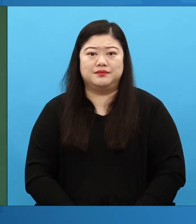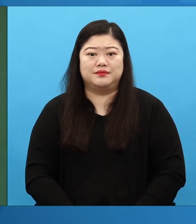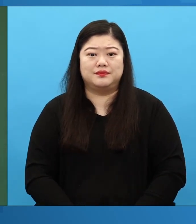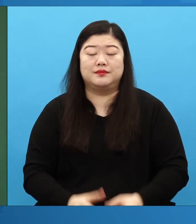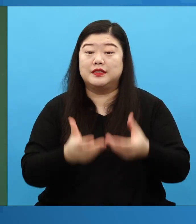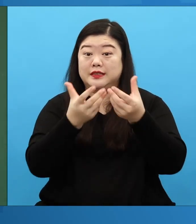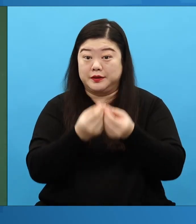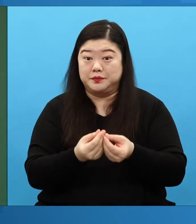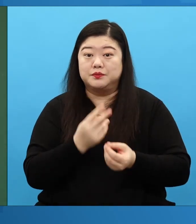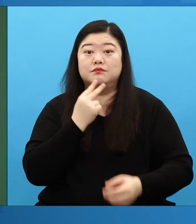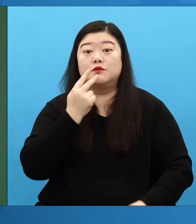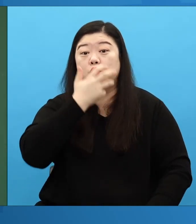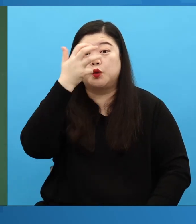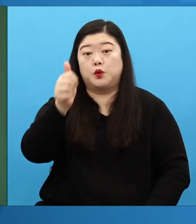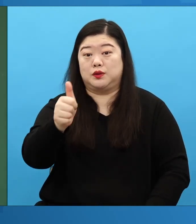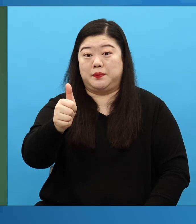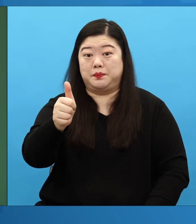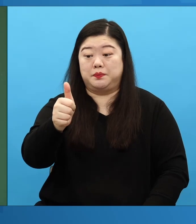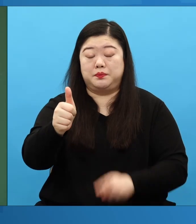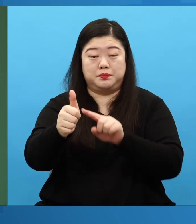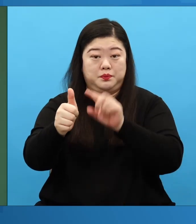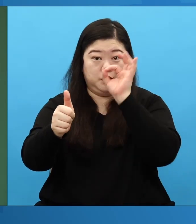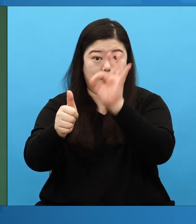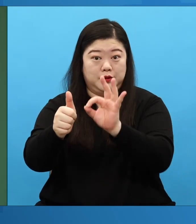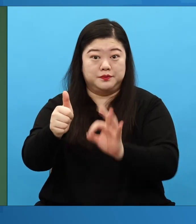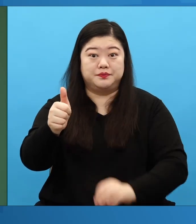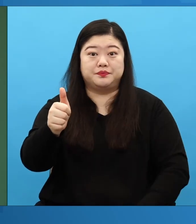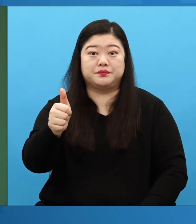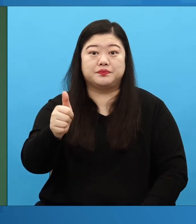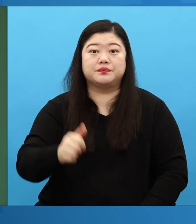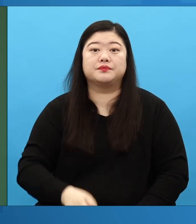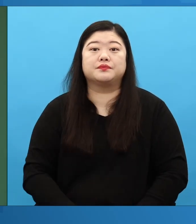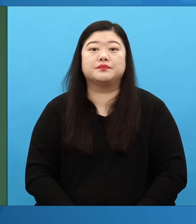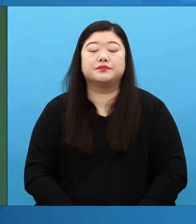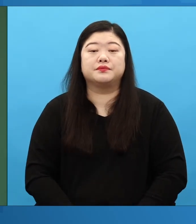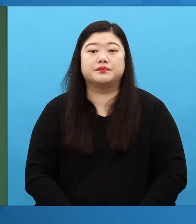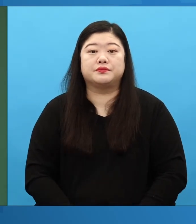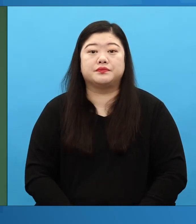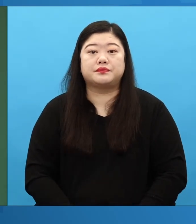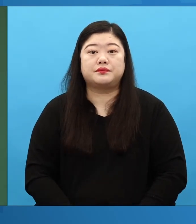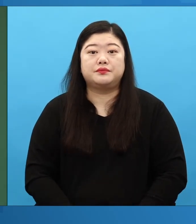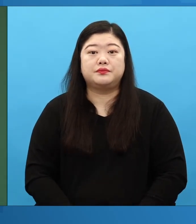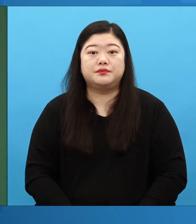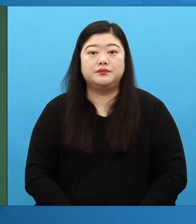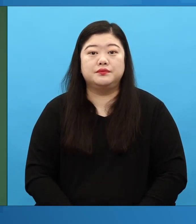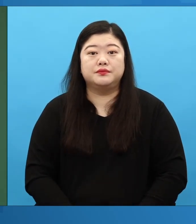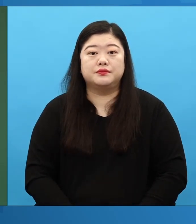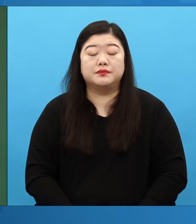Joseph. 요셉은 과거를